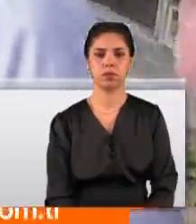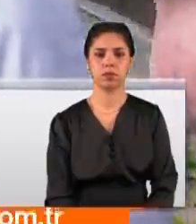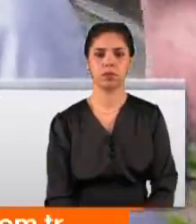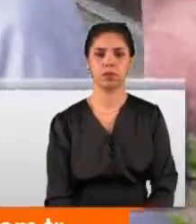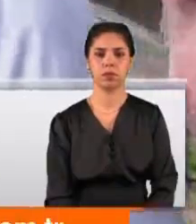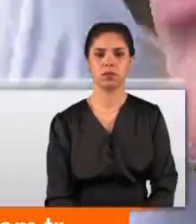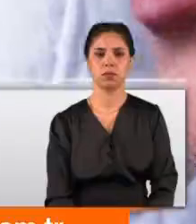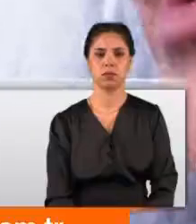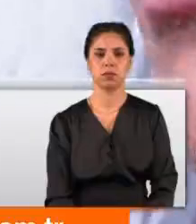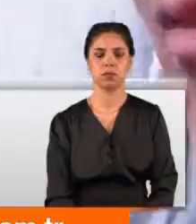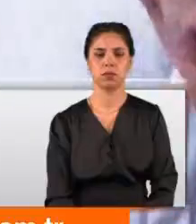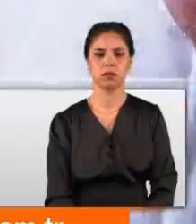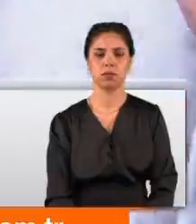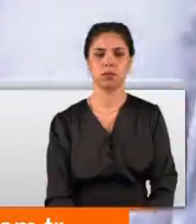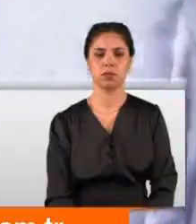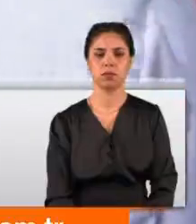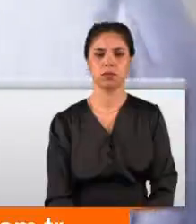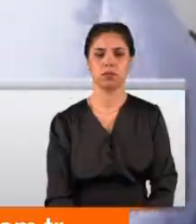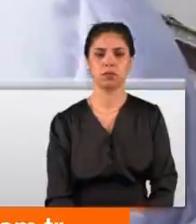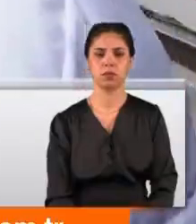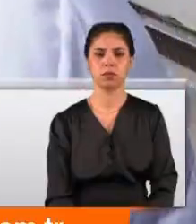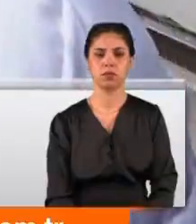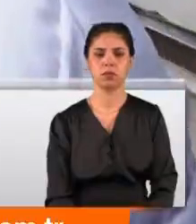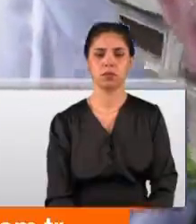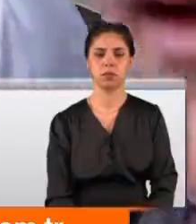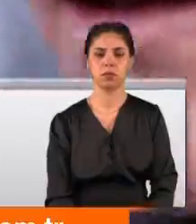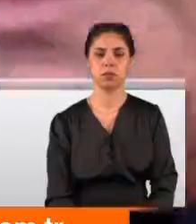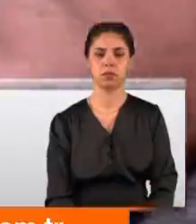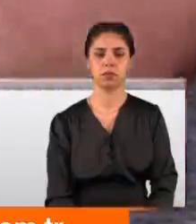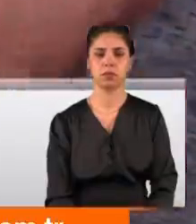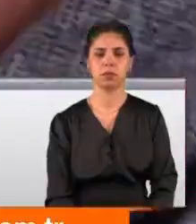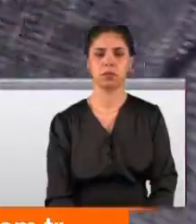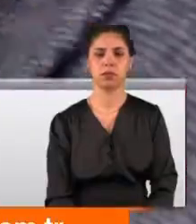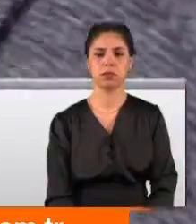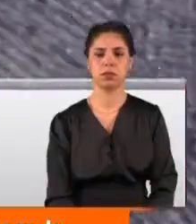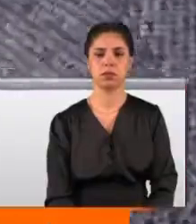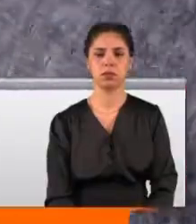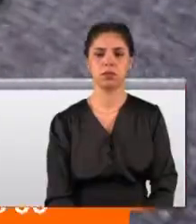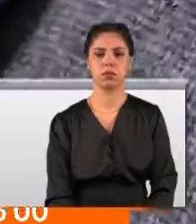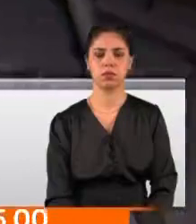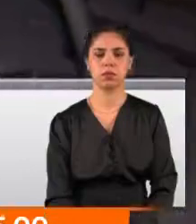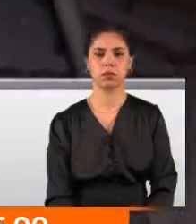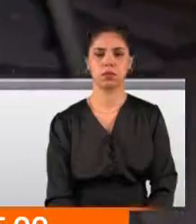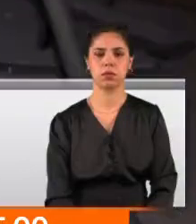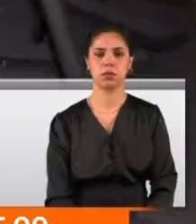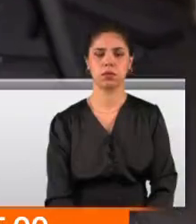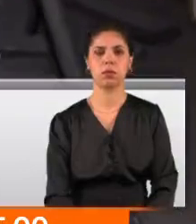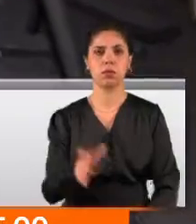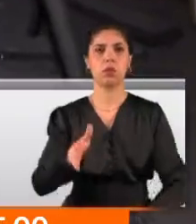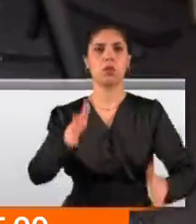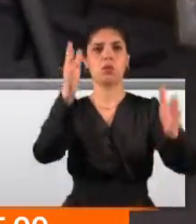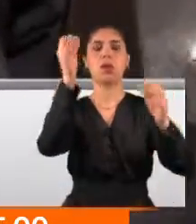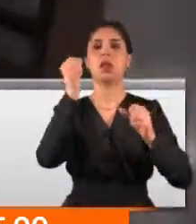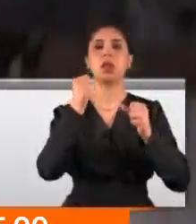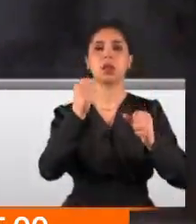Ne gibi konmak istiyormuşum? Buraya konmak. Benim ülken dairem var, niye konuyorum buraya? İspatlasın, bunu ispatlasın kim konmak istiyor? Niye konalım, niye konalım? Bu binayı ayakta